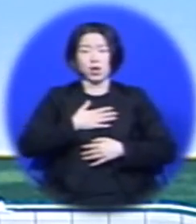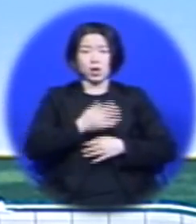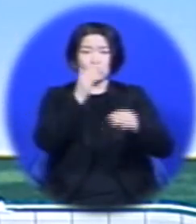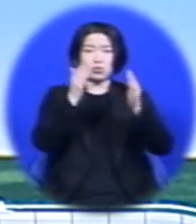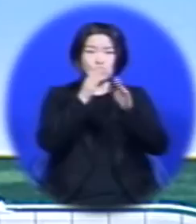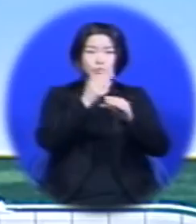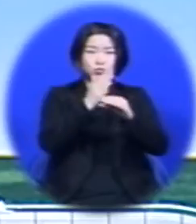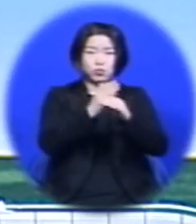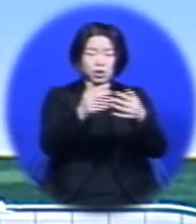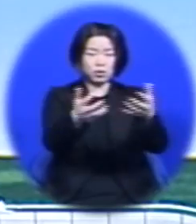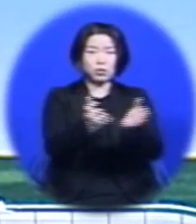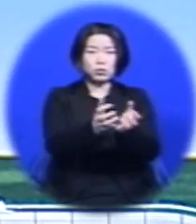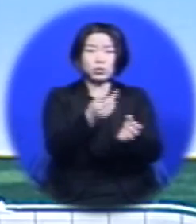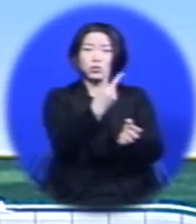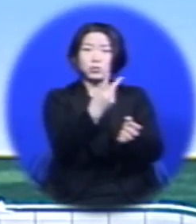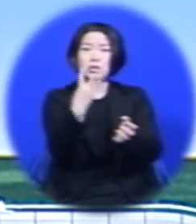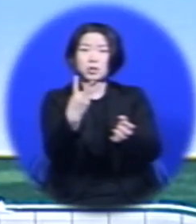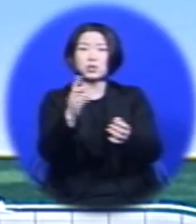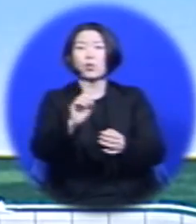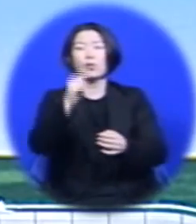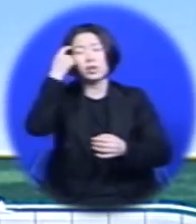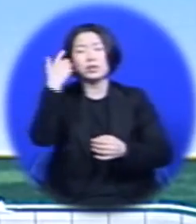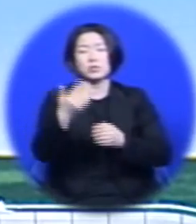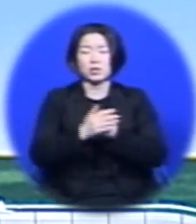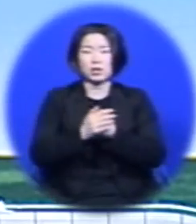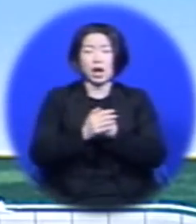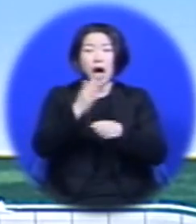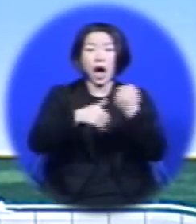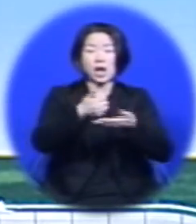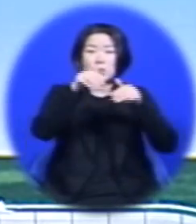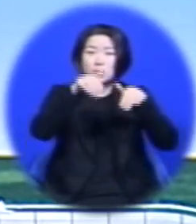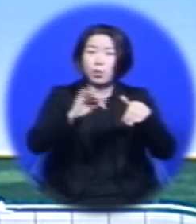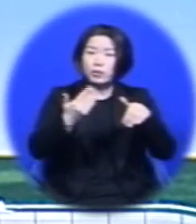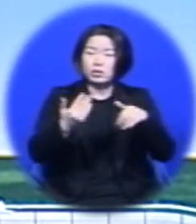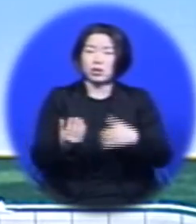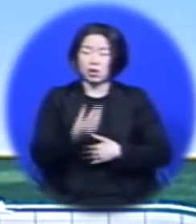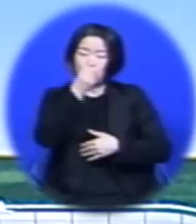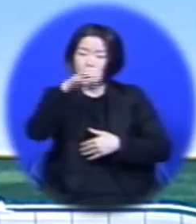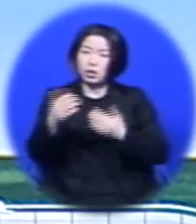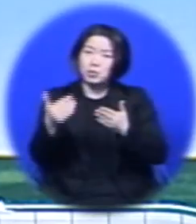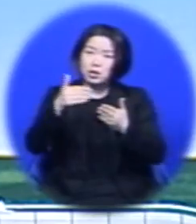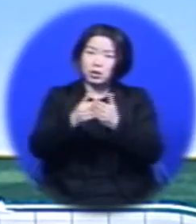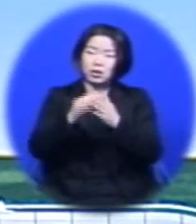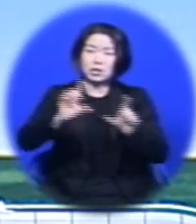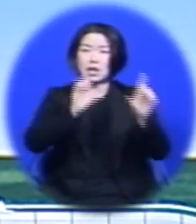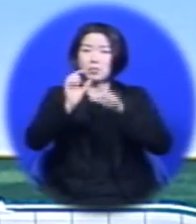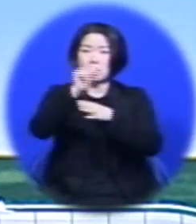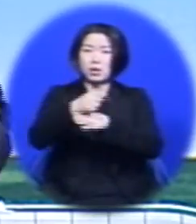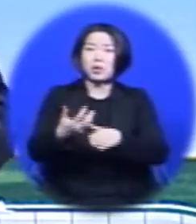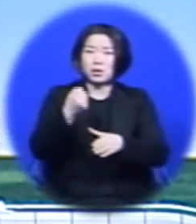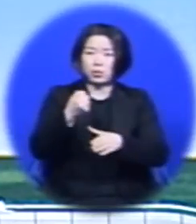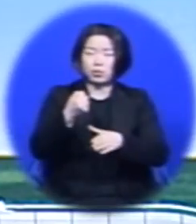세번째 토막 은 어디 갔습니까 하나님의 종이 되어서 거룩함에 이르는 삶의 열매를 맺고